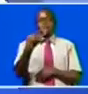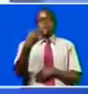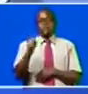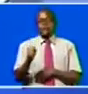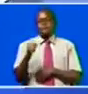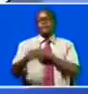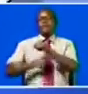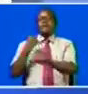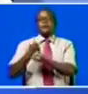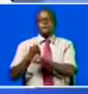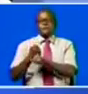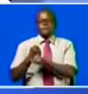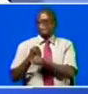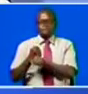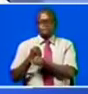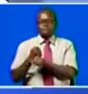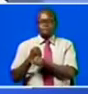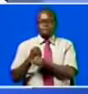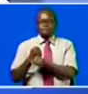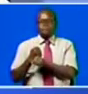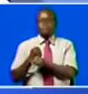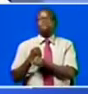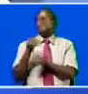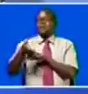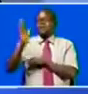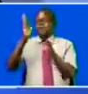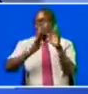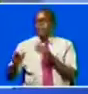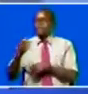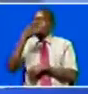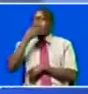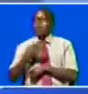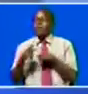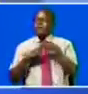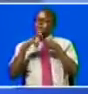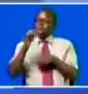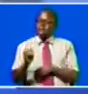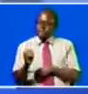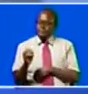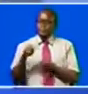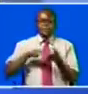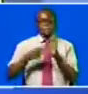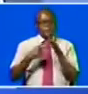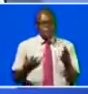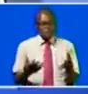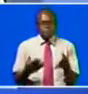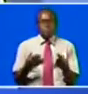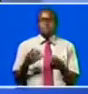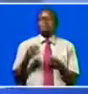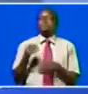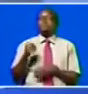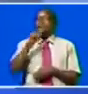umeishi nusu ya maisha, kama Mwenyezi Mungu amekuwekea maisha miaka 70. Na Mwenyezi Mungu akikuzidia miaka 70 na maanisha nyanyangu alikuwa